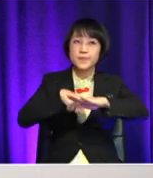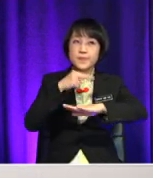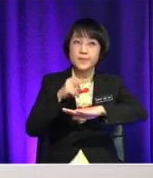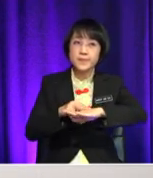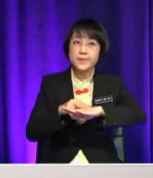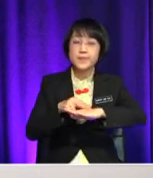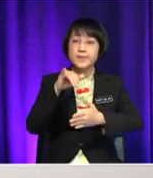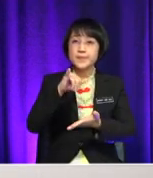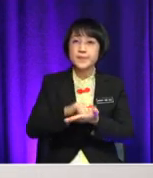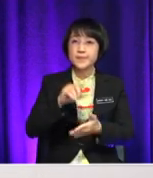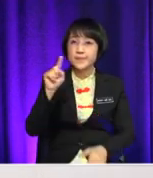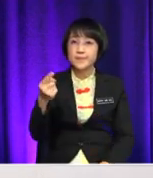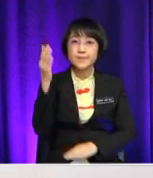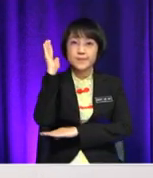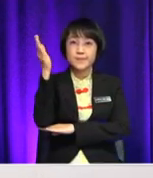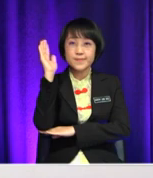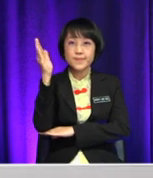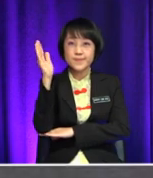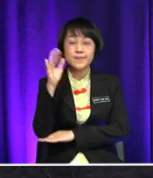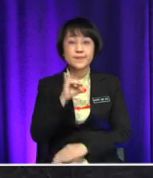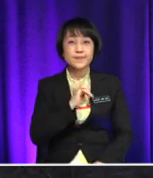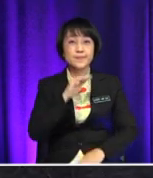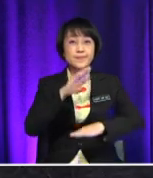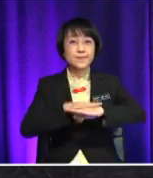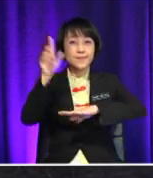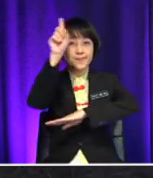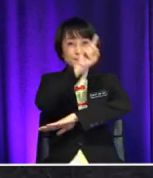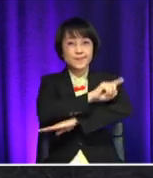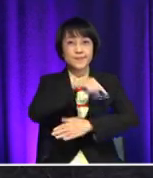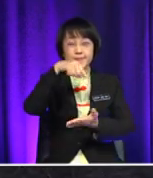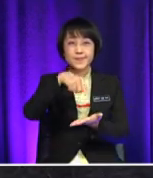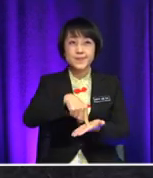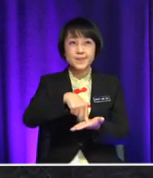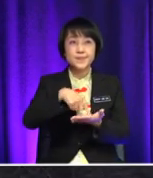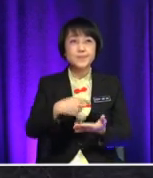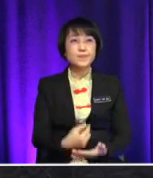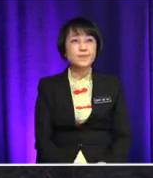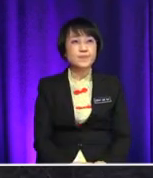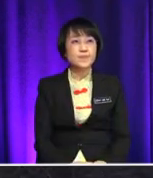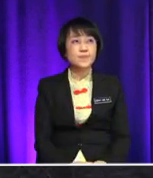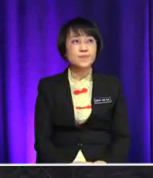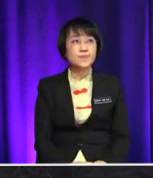ceramah saya pada hari ini Oke terima kasih Oke Mira Nampak tak Hero